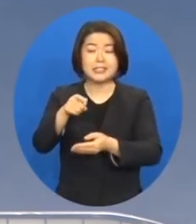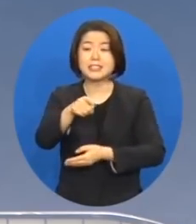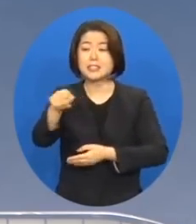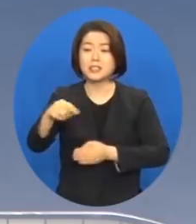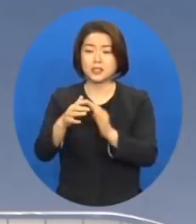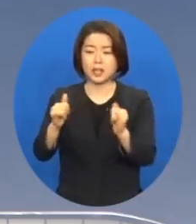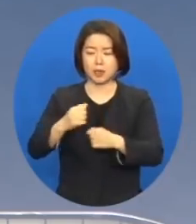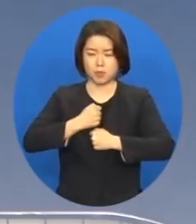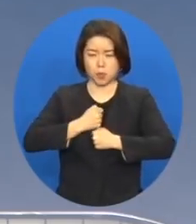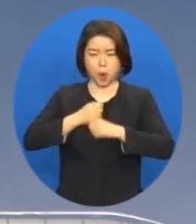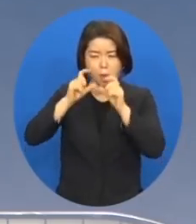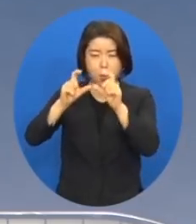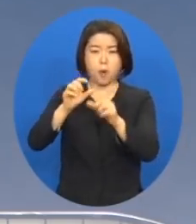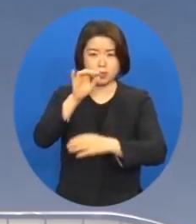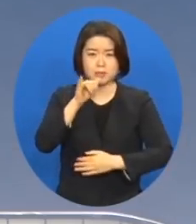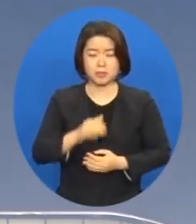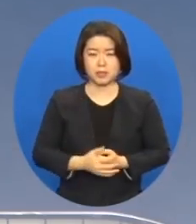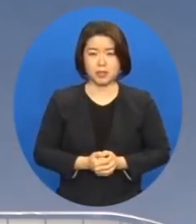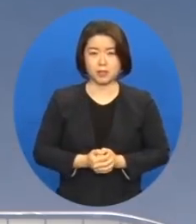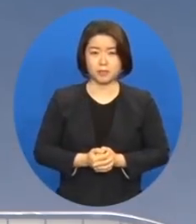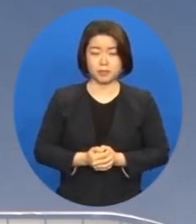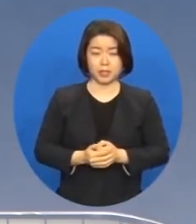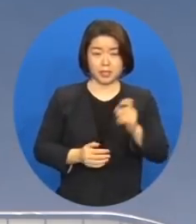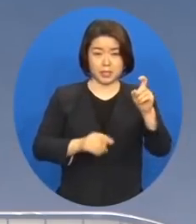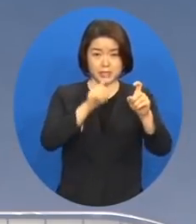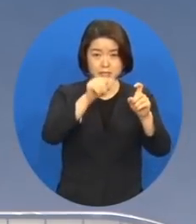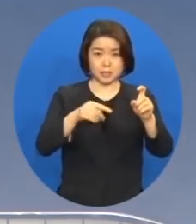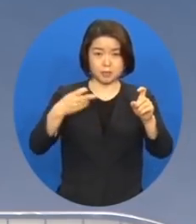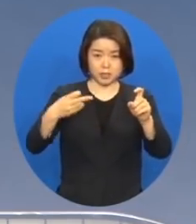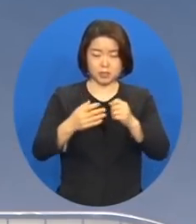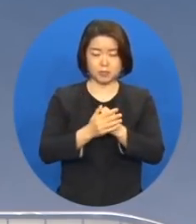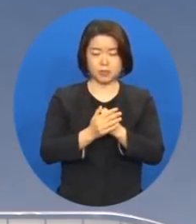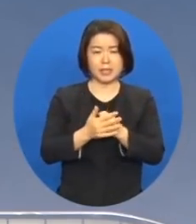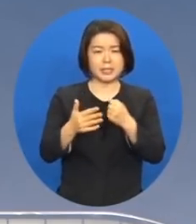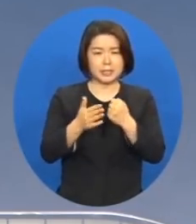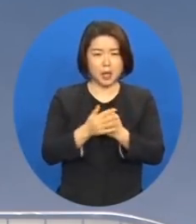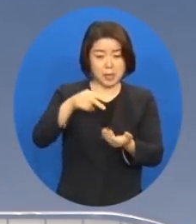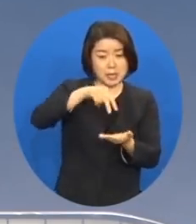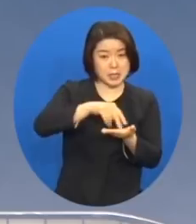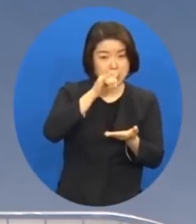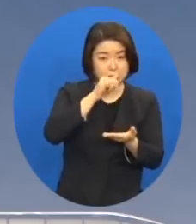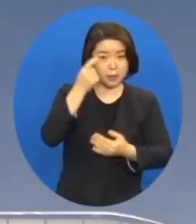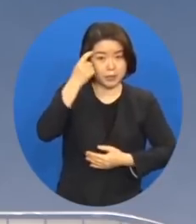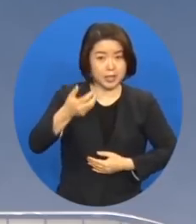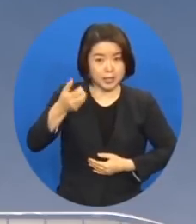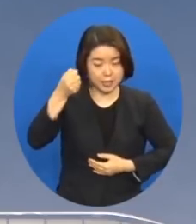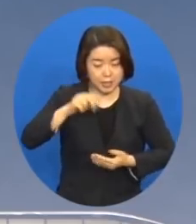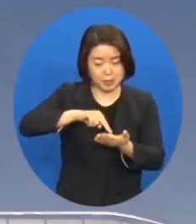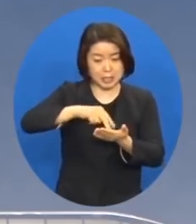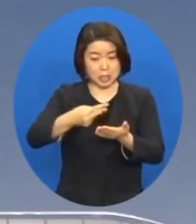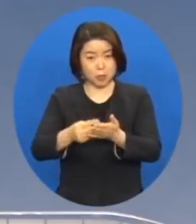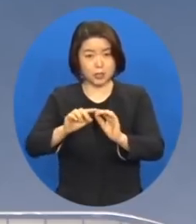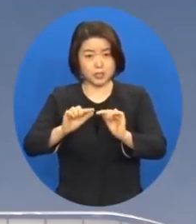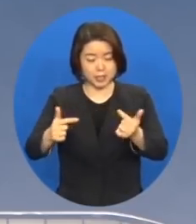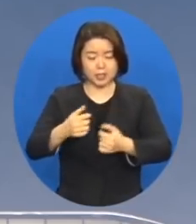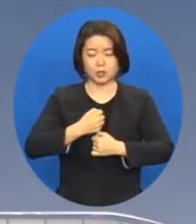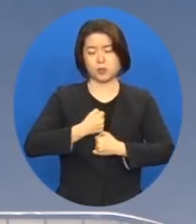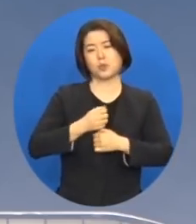있습니다. 12절에 그러므로 서 있다고 생각하는 사람은 넘어지지 않도록